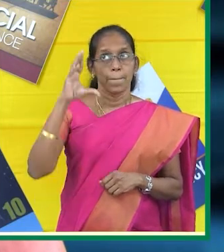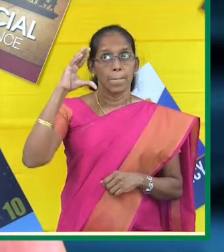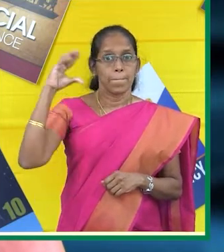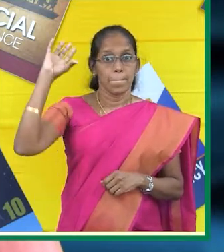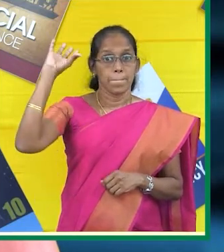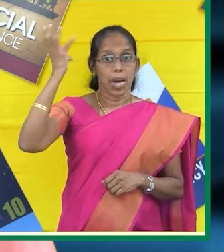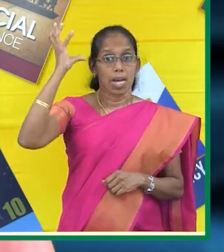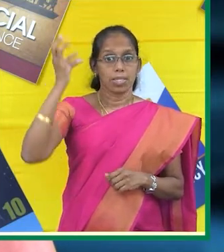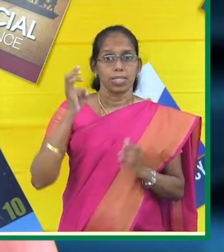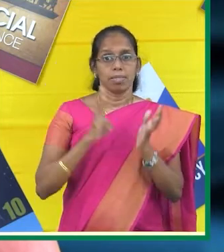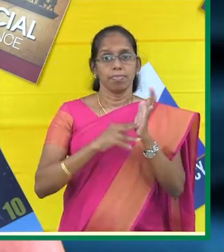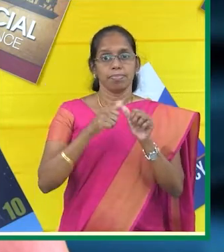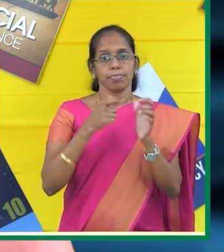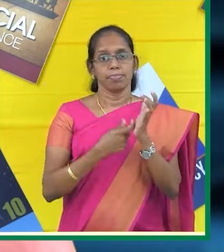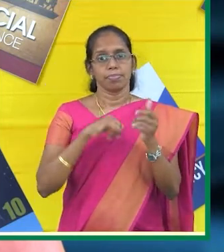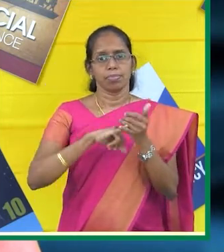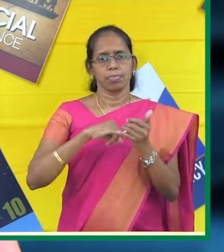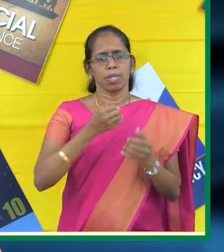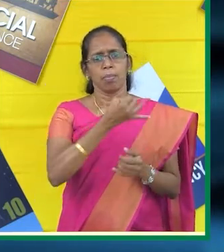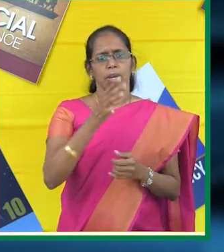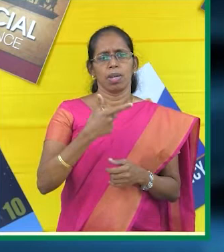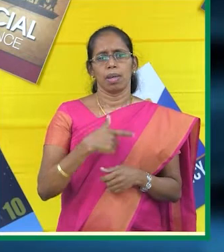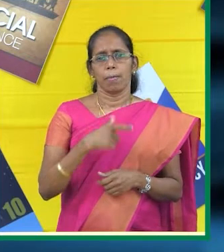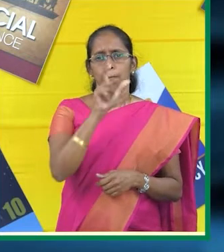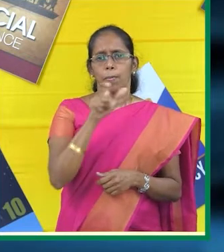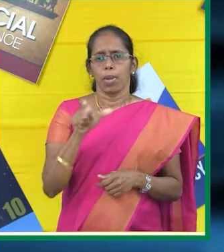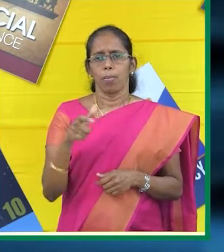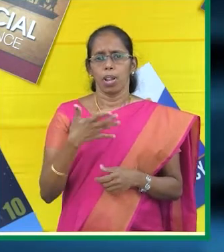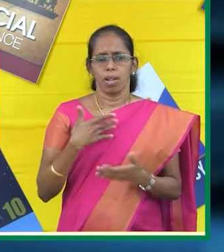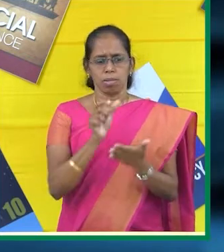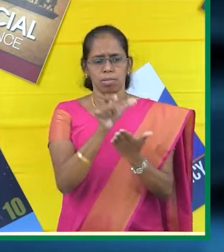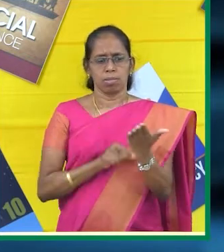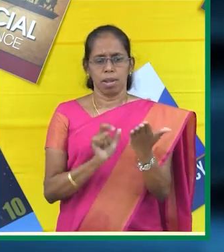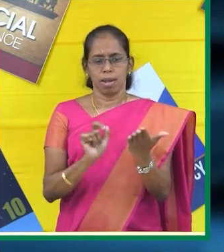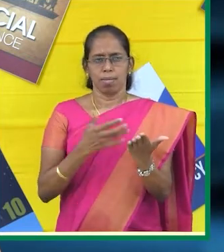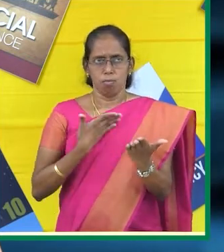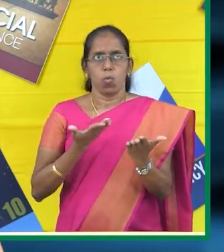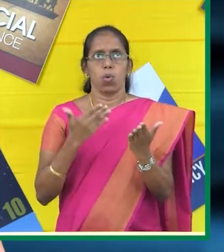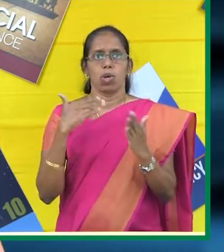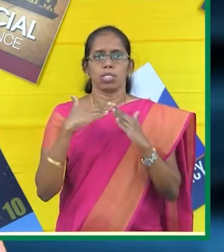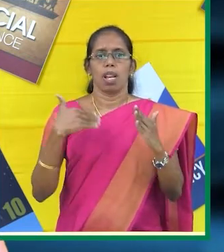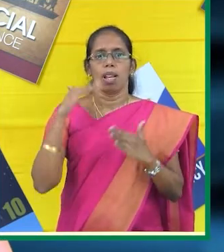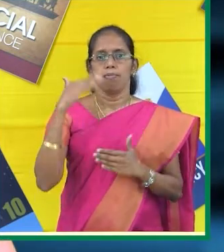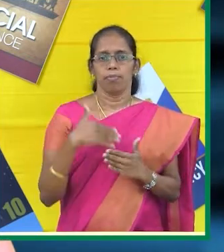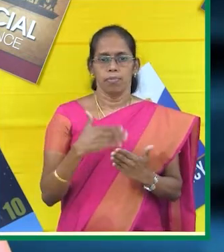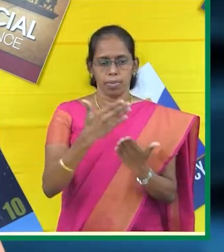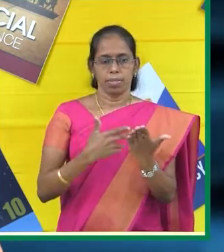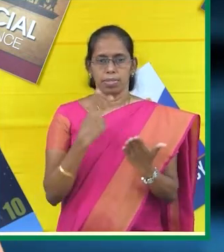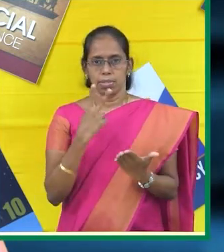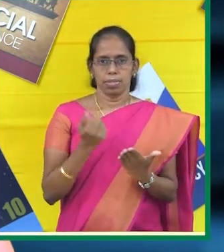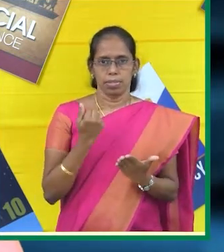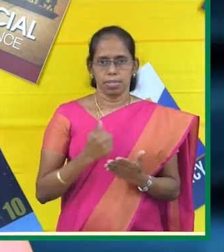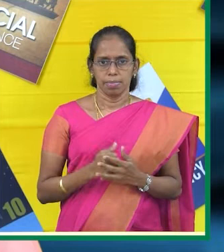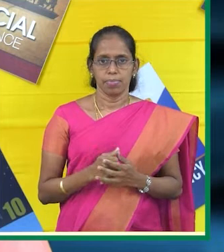செவ்வாய் கிரகத்தில் குடியேறுவதற்காக பல்வேறு மனிதர்கள் தங்களுடைய பெயர்களை பதிவு செய்திருப்பதாக தகவல்கள்